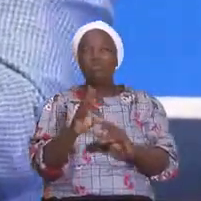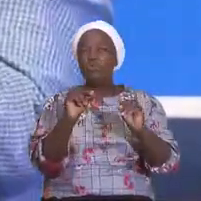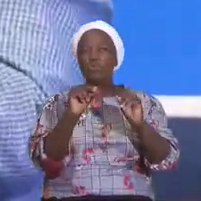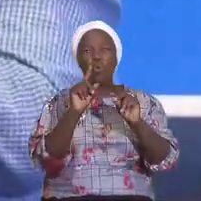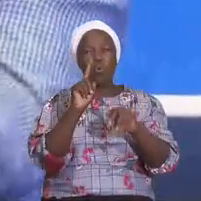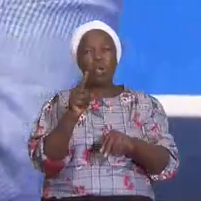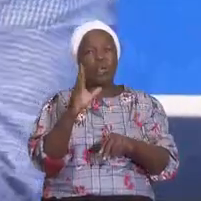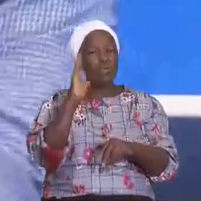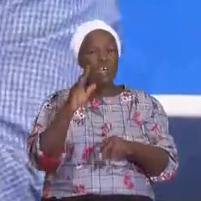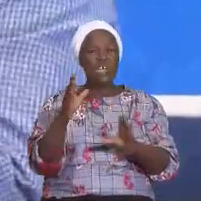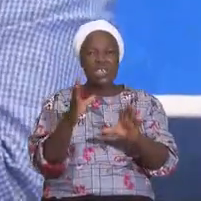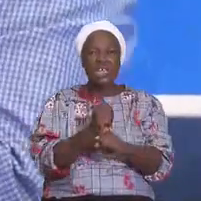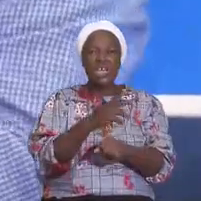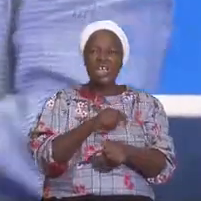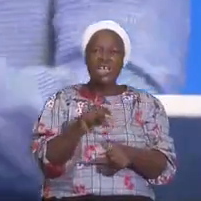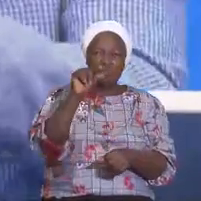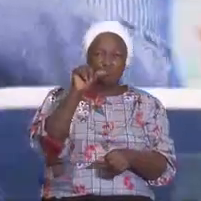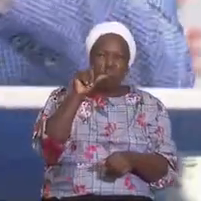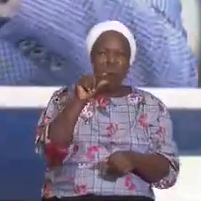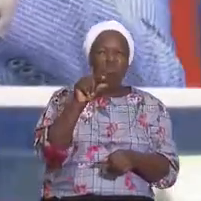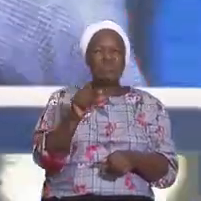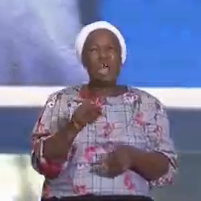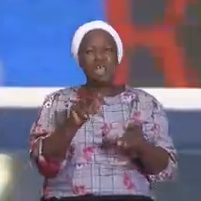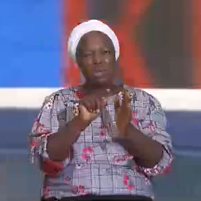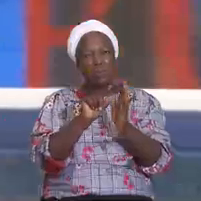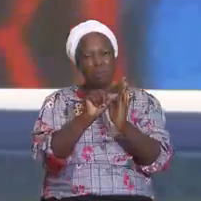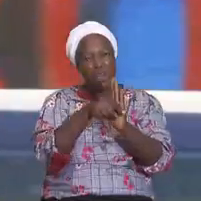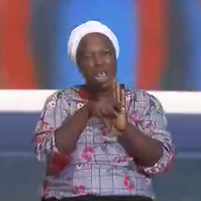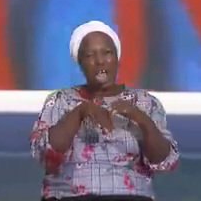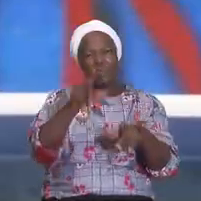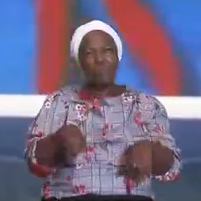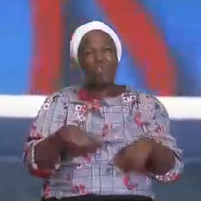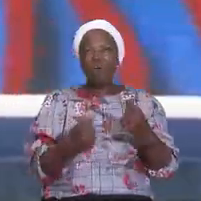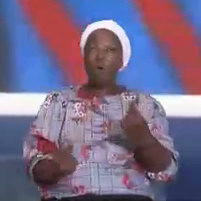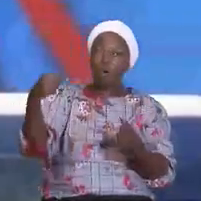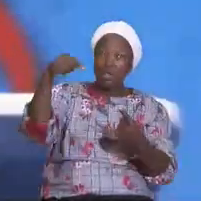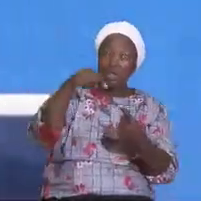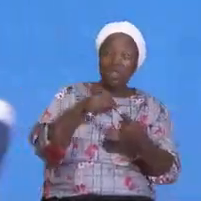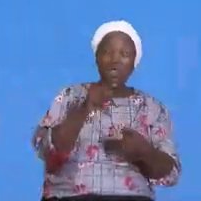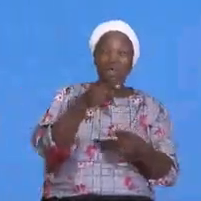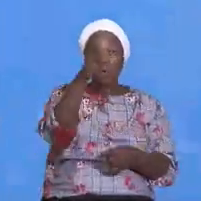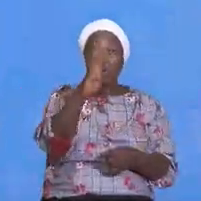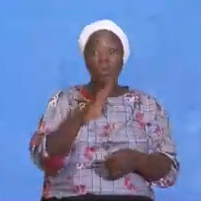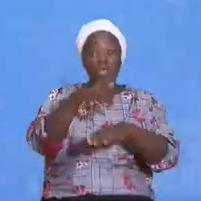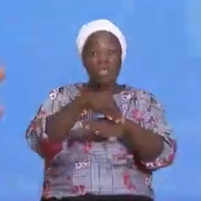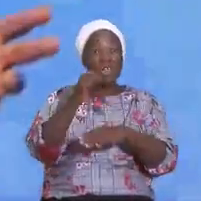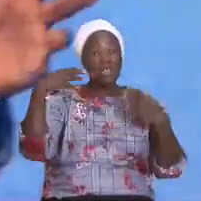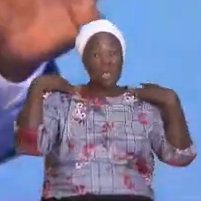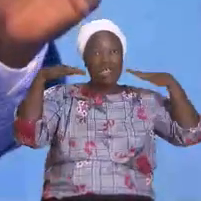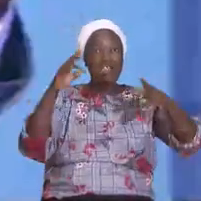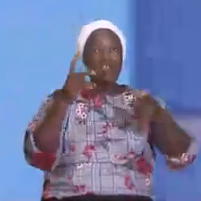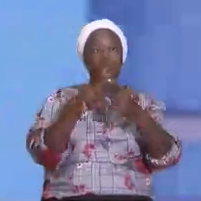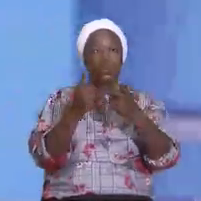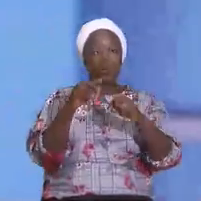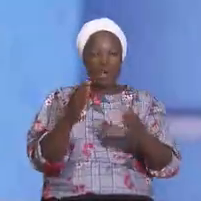envoyé comme serviteur, va le tuer. Personne ne peut ôter une minute, une seconde de ta